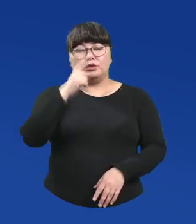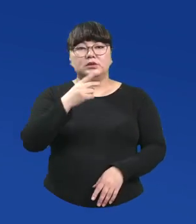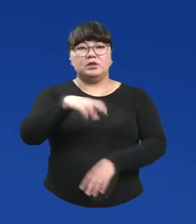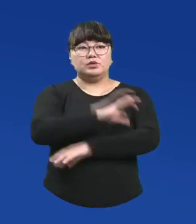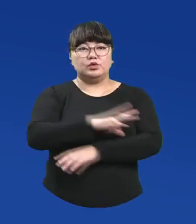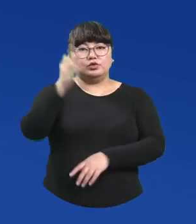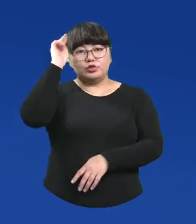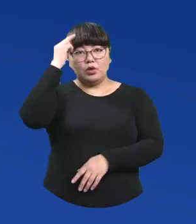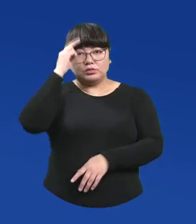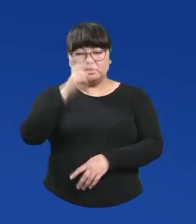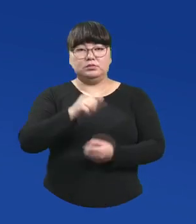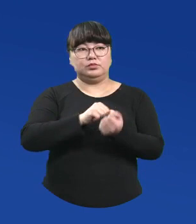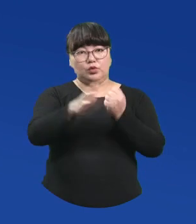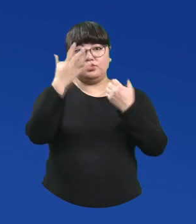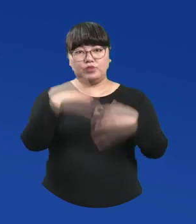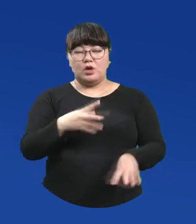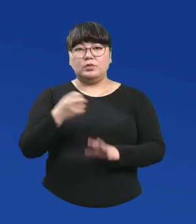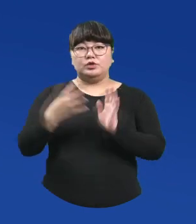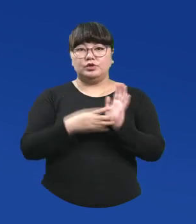сургуульд докторийн зэрэг хамгаалсан.